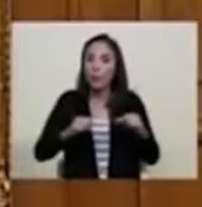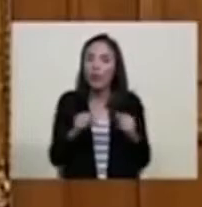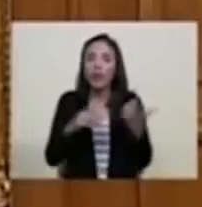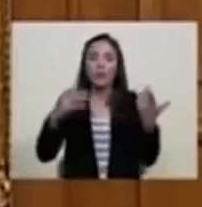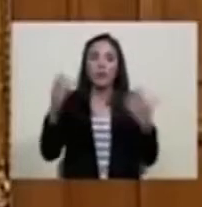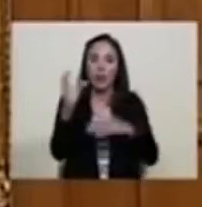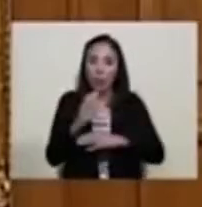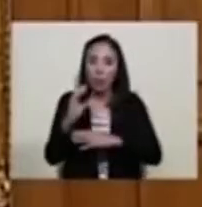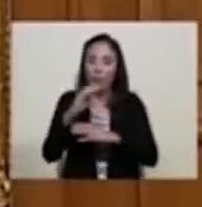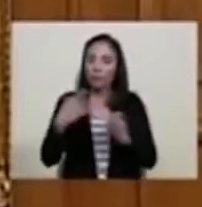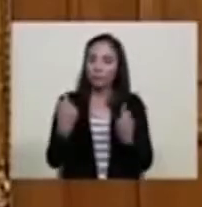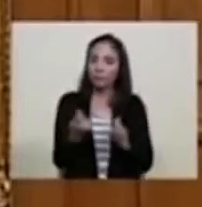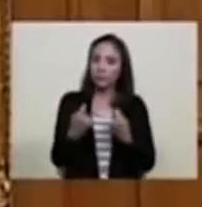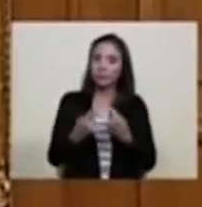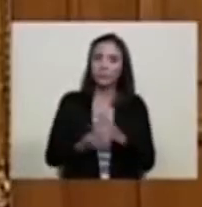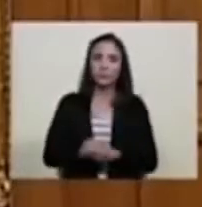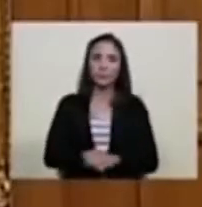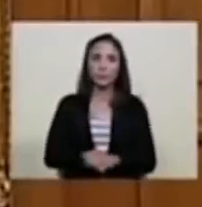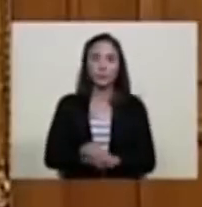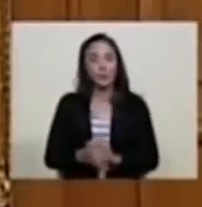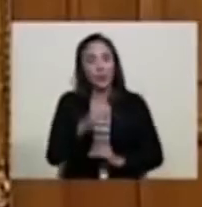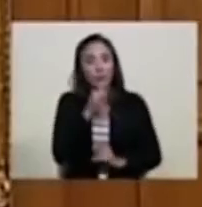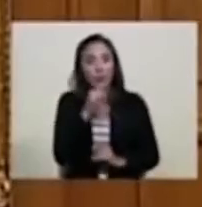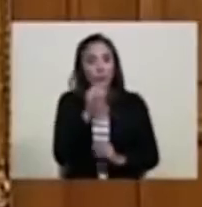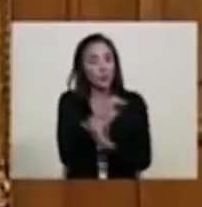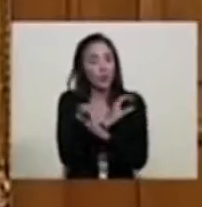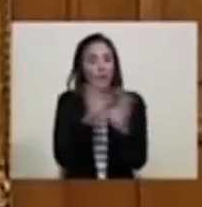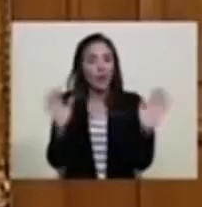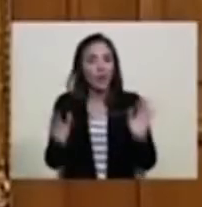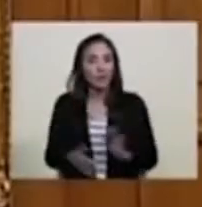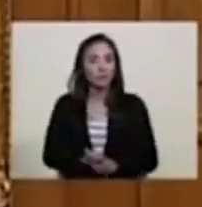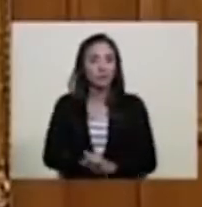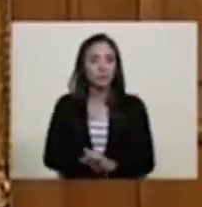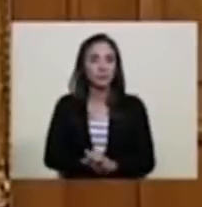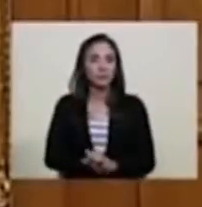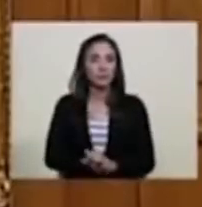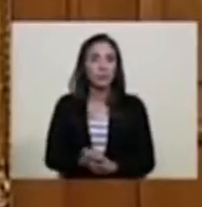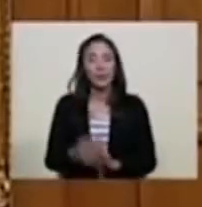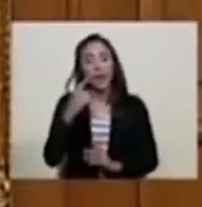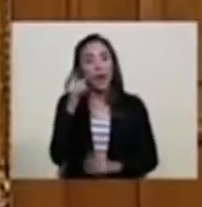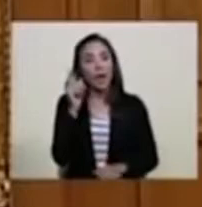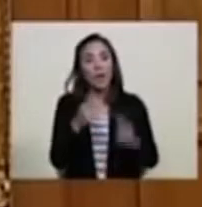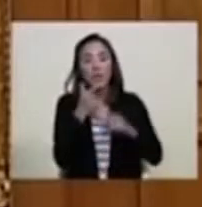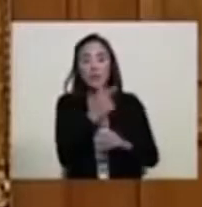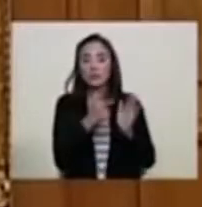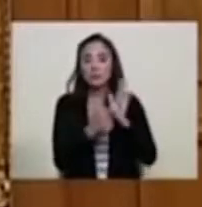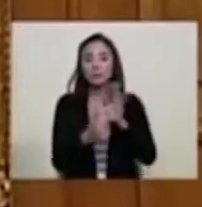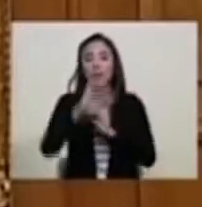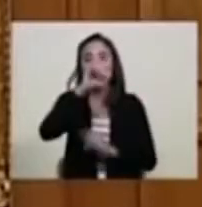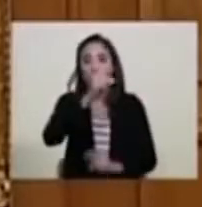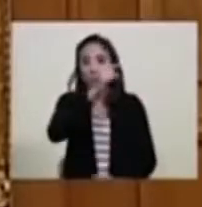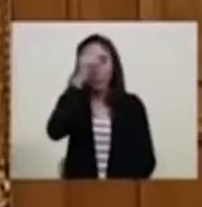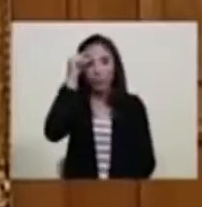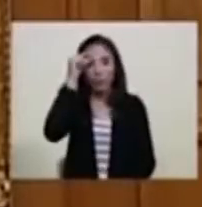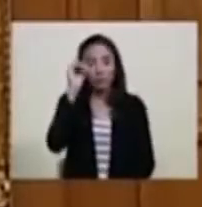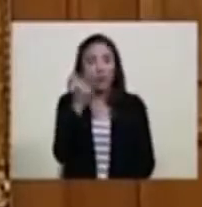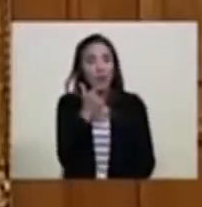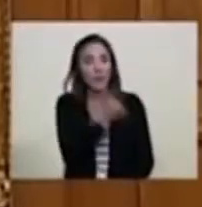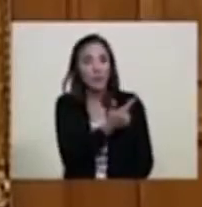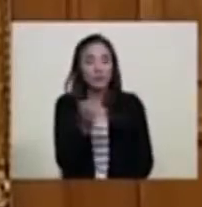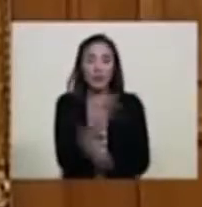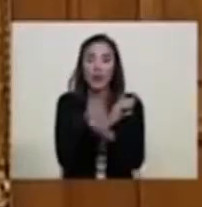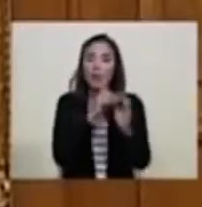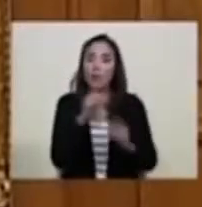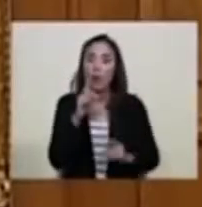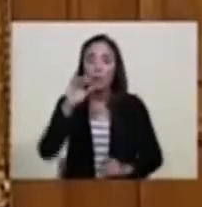comme moyen de pression sur Maduro. La dernière série de sanctions a eu lieu cette semaine. Demandons aux nations réunies ici de